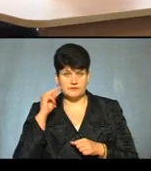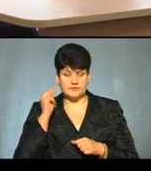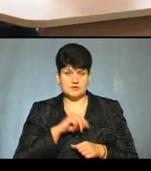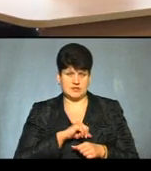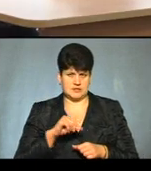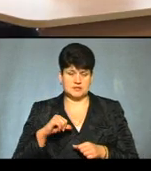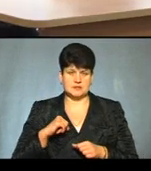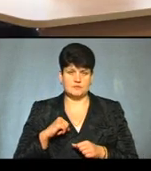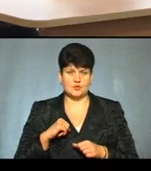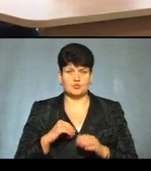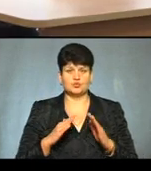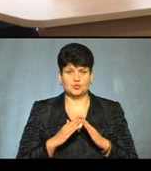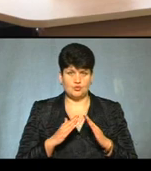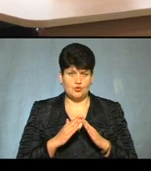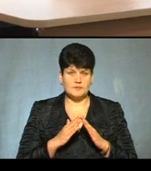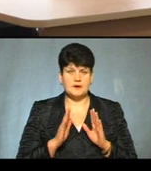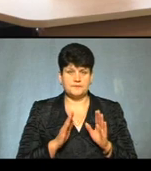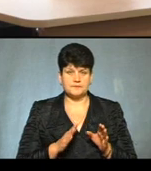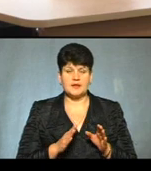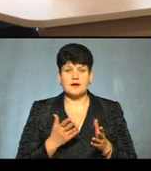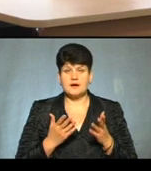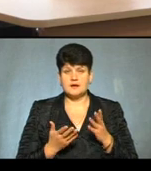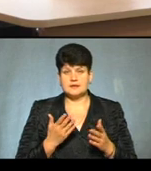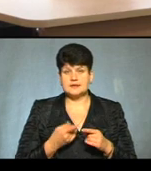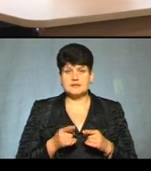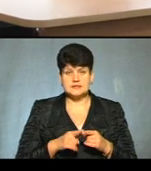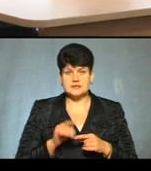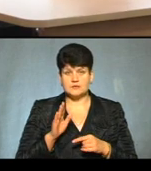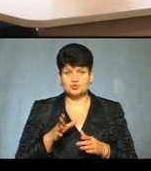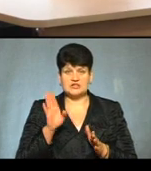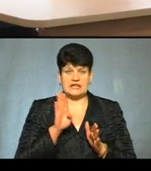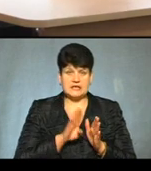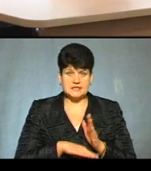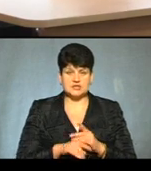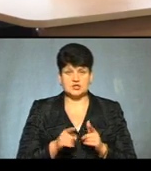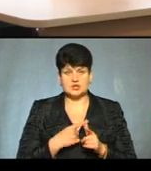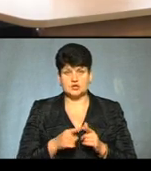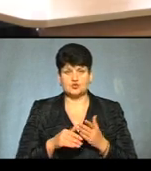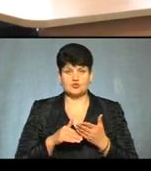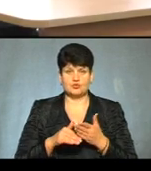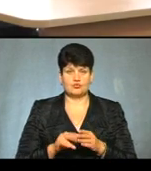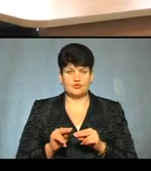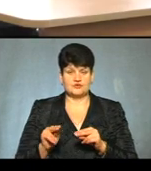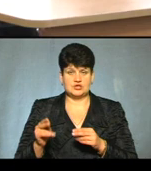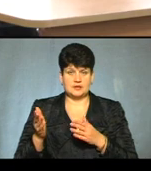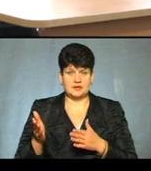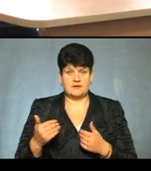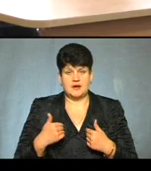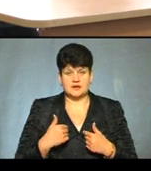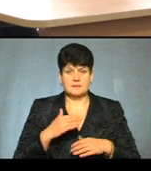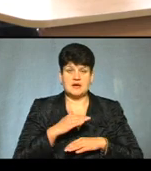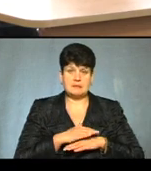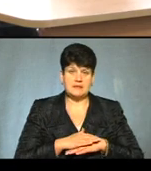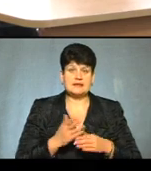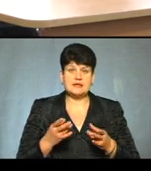вивчити самому вдома, а не в школі, але це буде набагато гірше, чим з допомогою вчителів. А